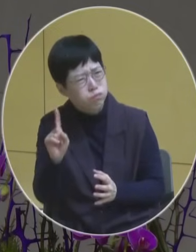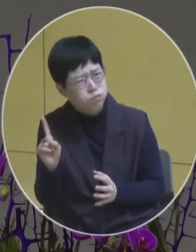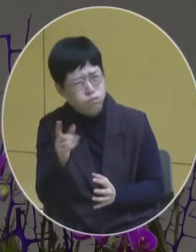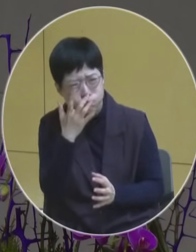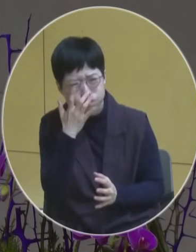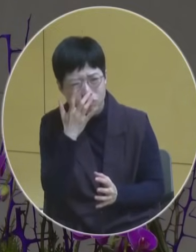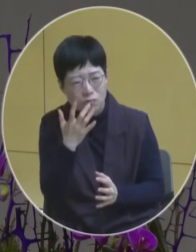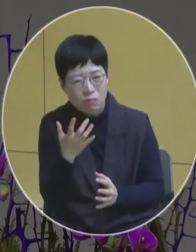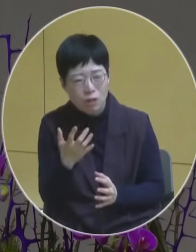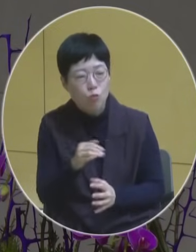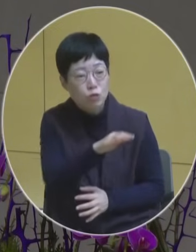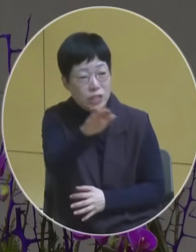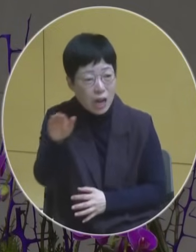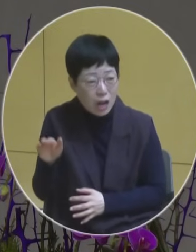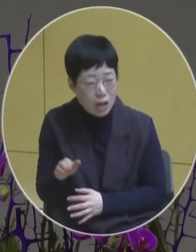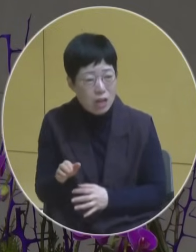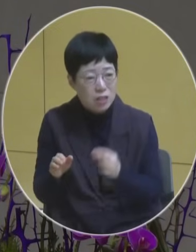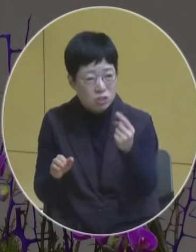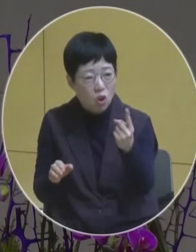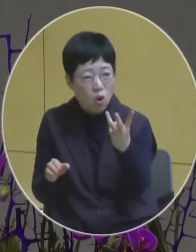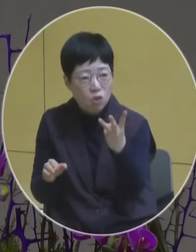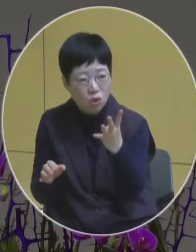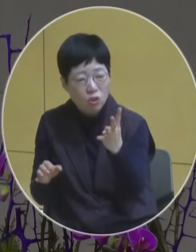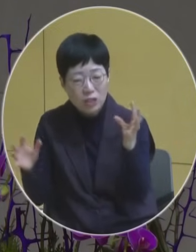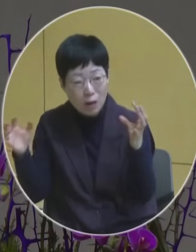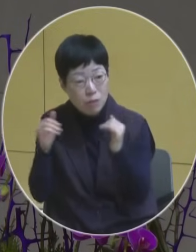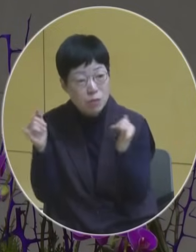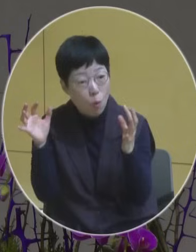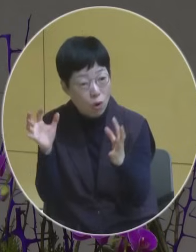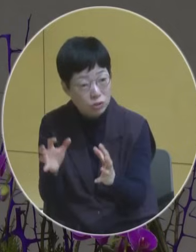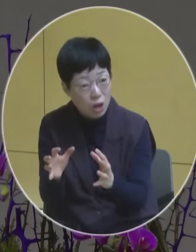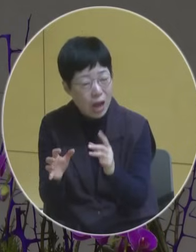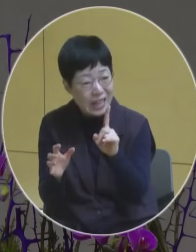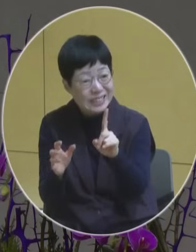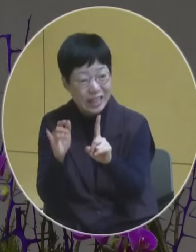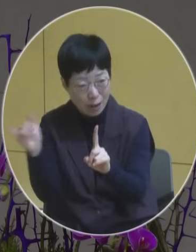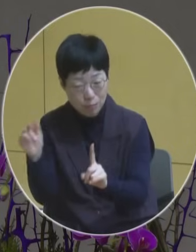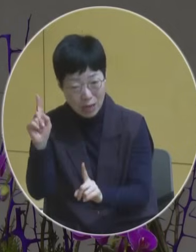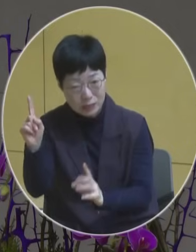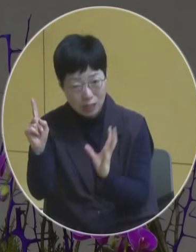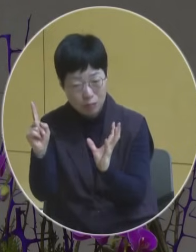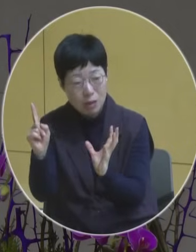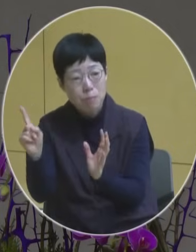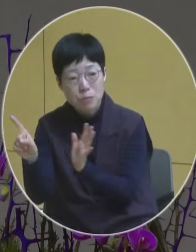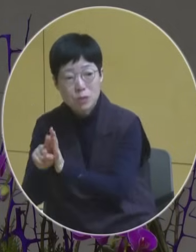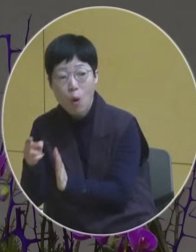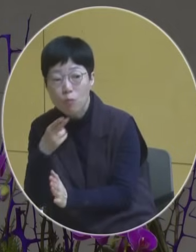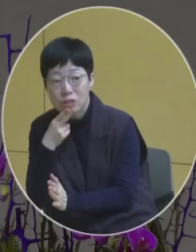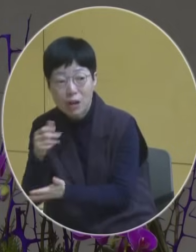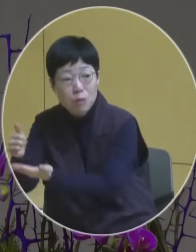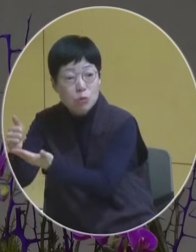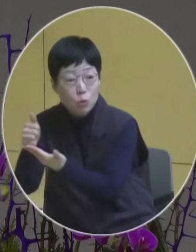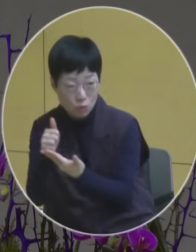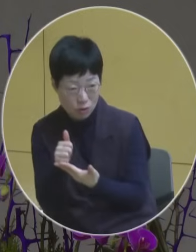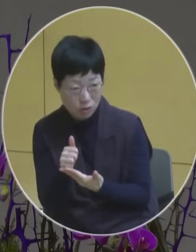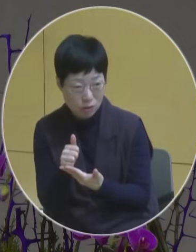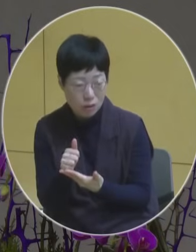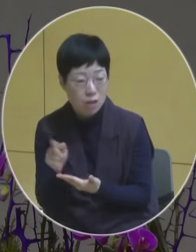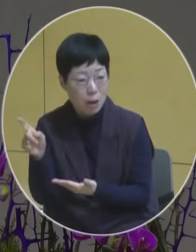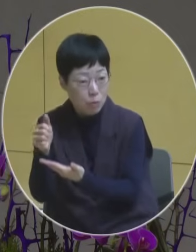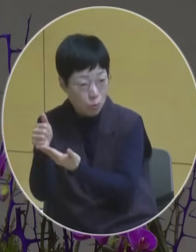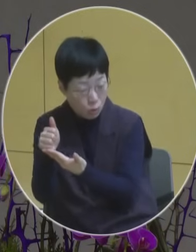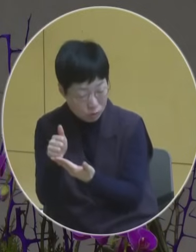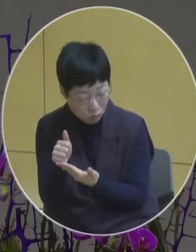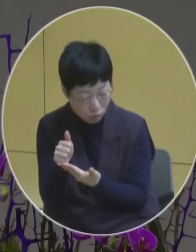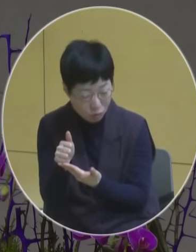있는데 우리가 한 서너 사람이 모여서 한 분을 믿지 않는 한 분을 초청해요. 그분을